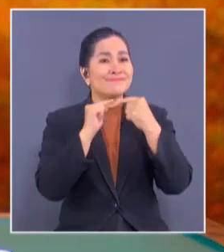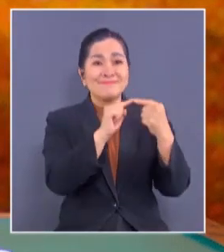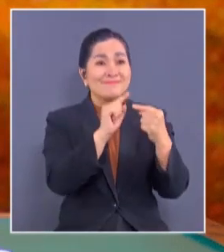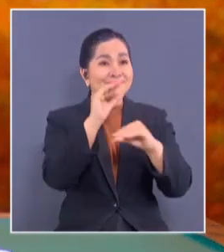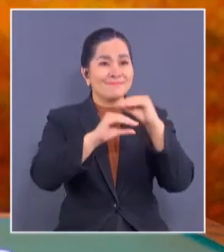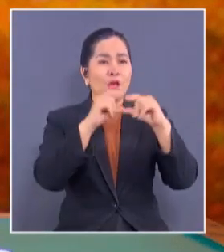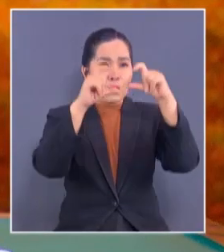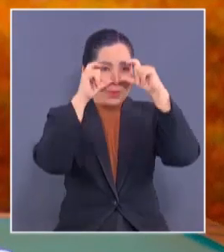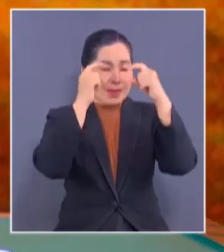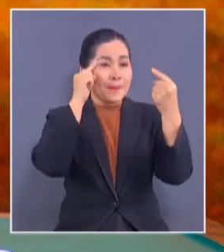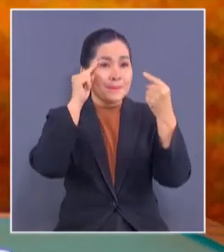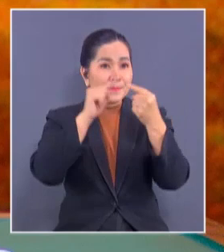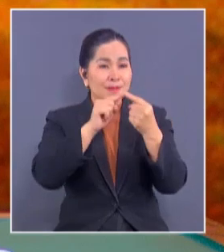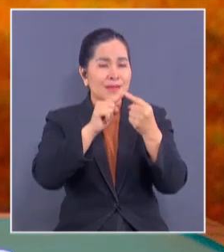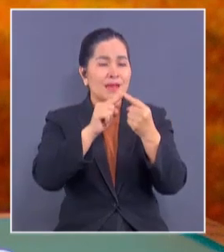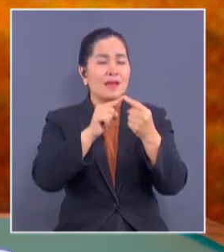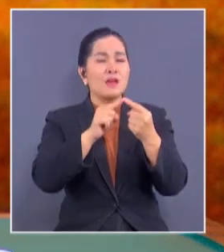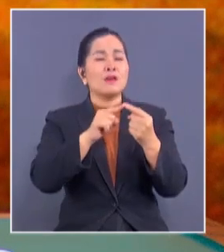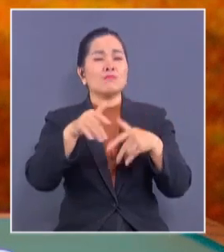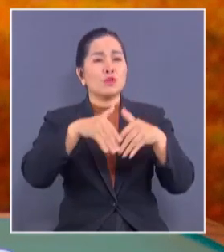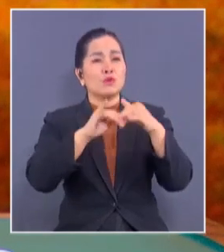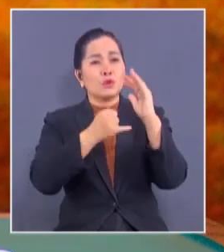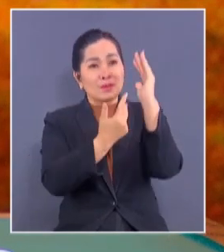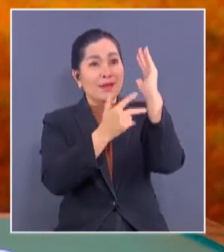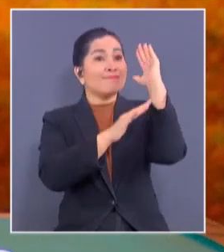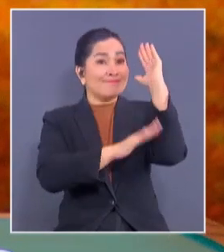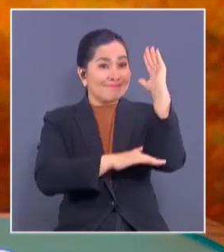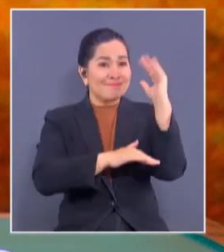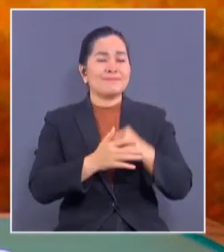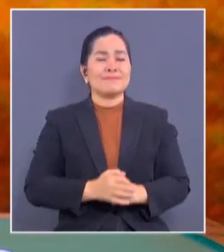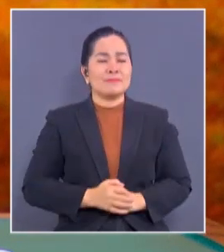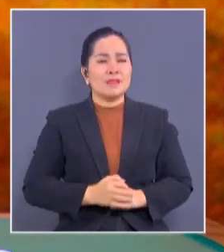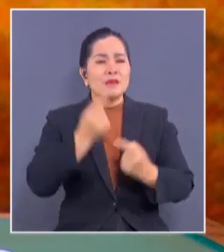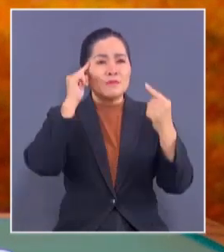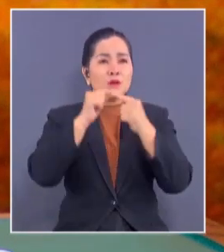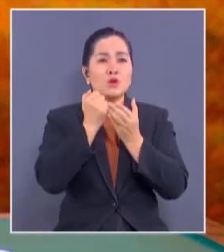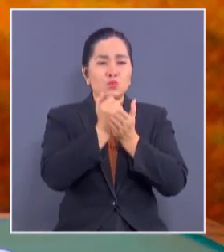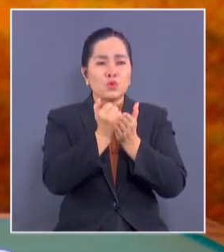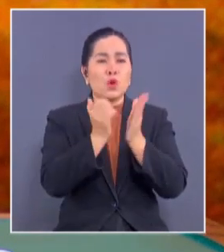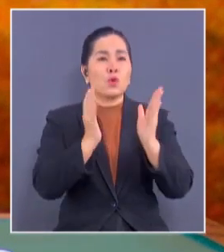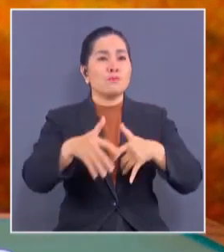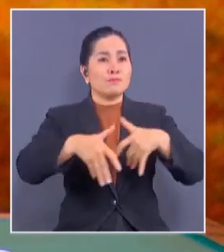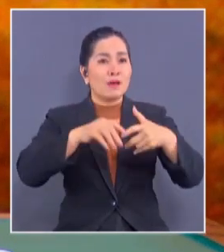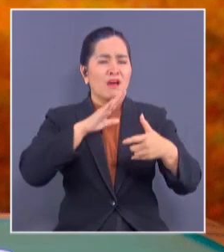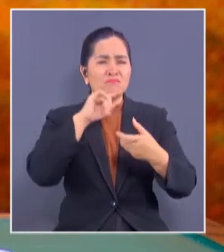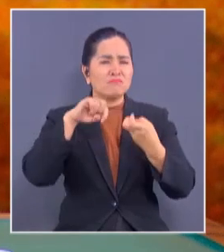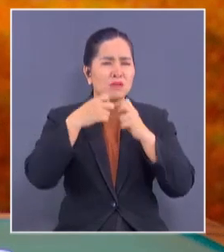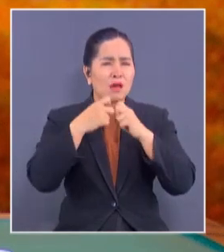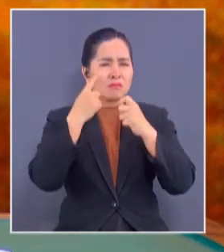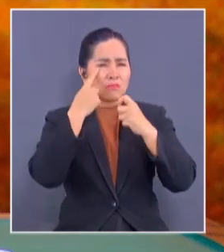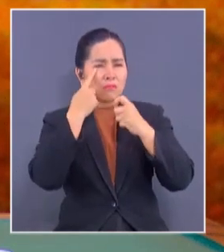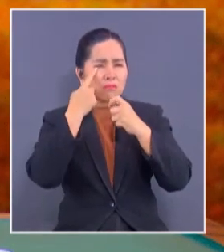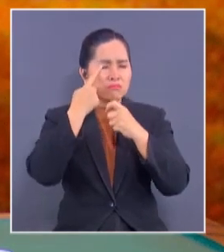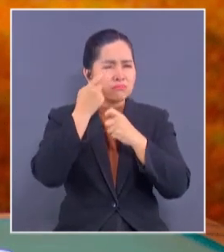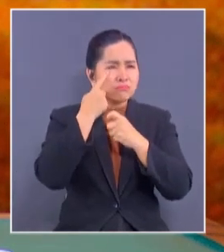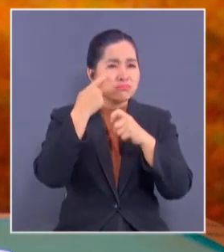งการแว่นตาเพื่อพี่น้อง3จังหวัดชายแดนใต้นะครับโดยโครงการนี้ก็มุ่งเน้นช่วยเหลือประชาชนที่มีปัญหาทางสายตาให้